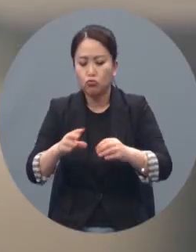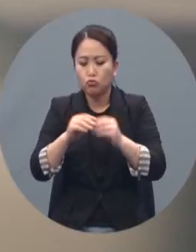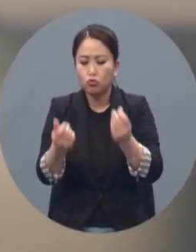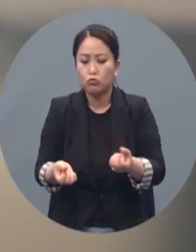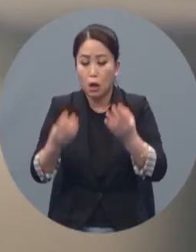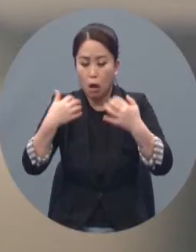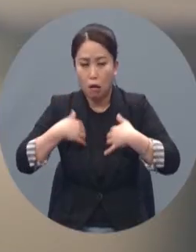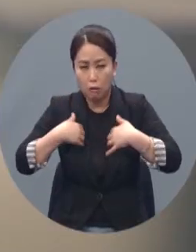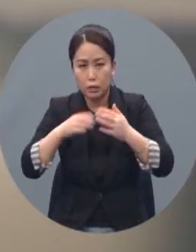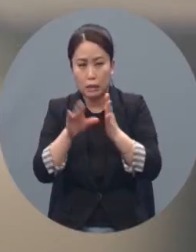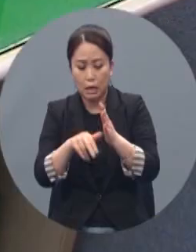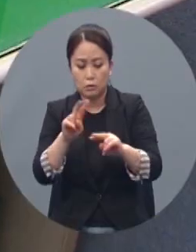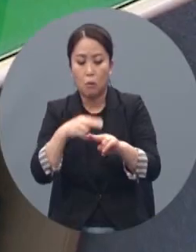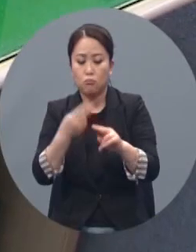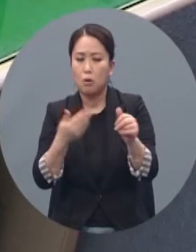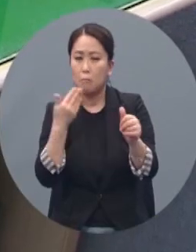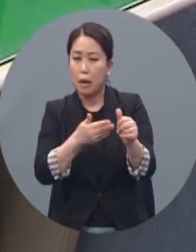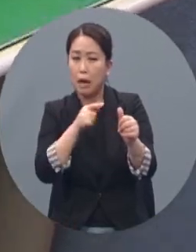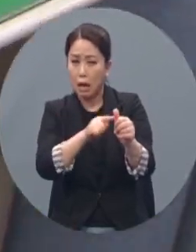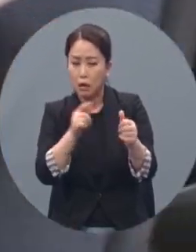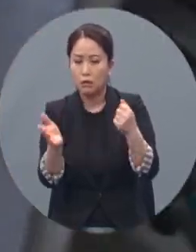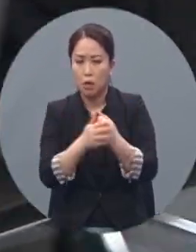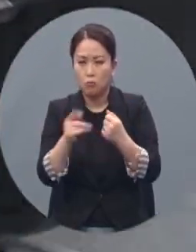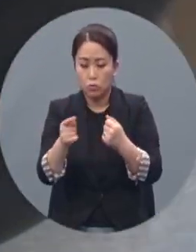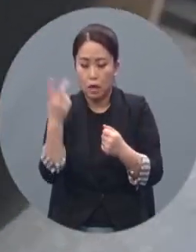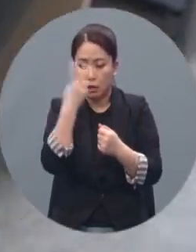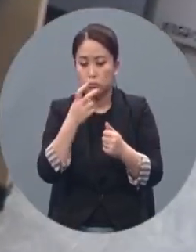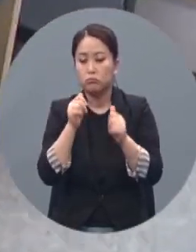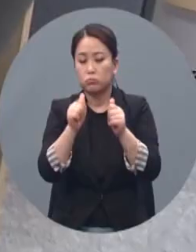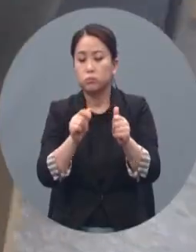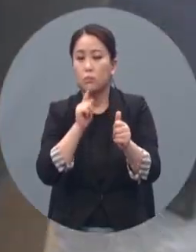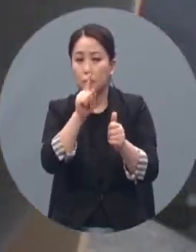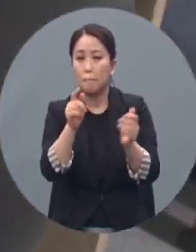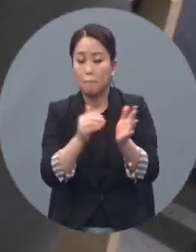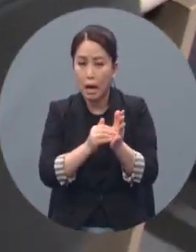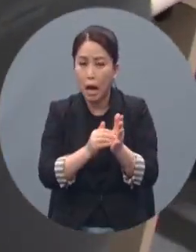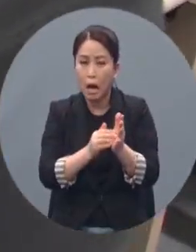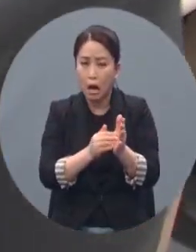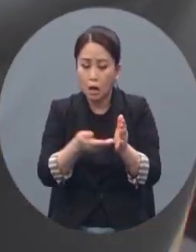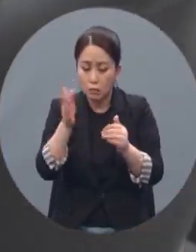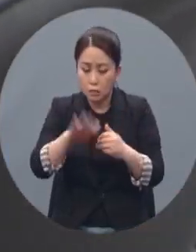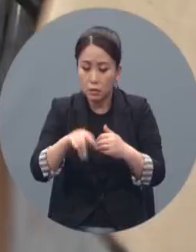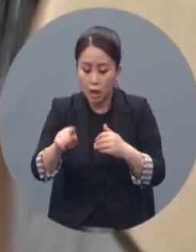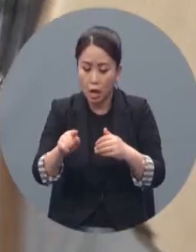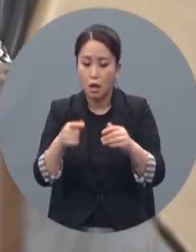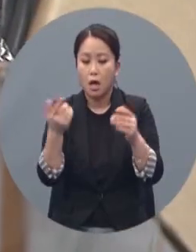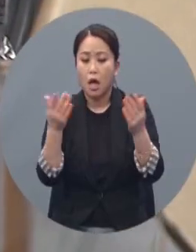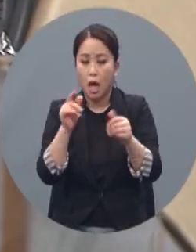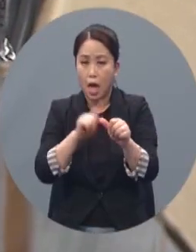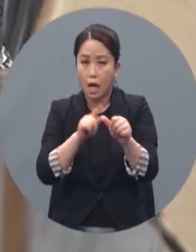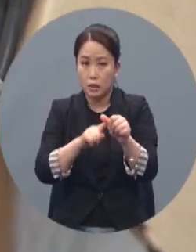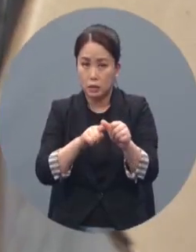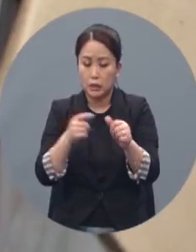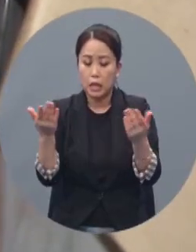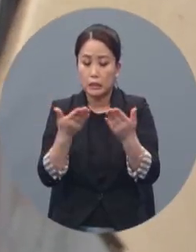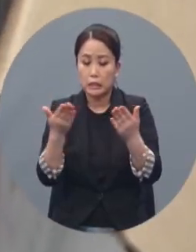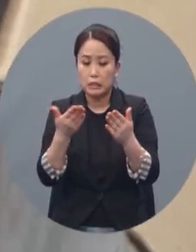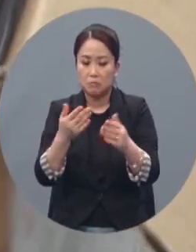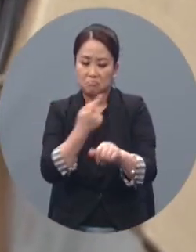적용했습니다. 최근 이 같은 사실을 통보받은 부산시는 A 실장의 직위 해제 여부를 검토하고